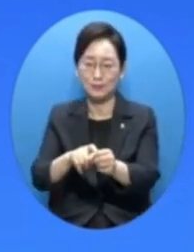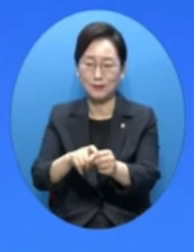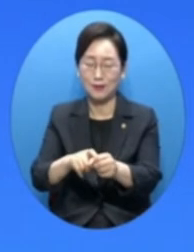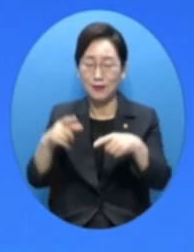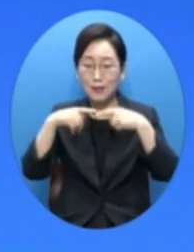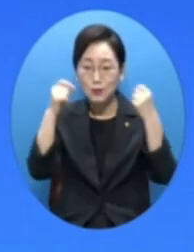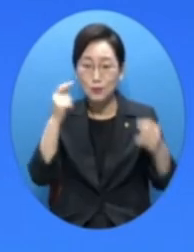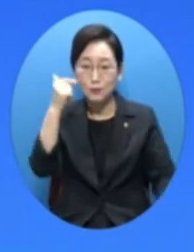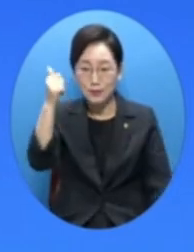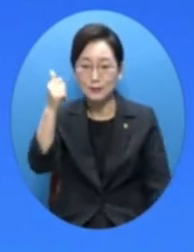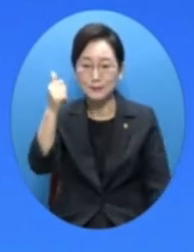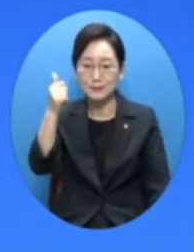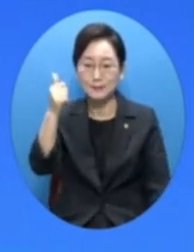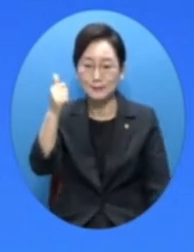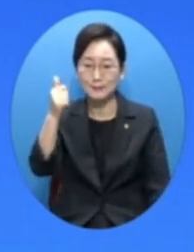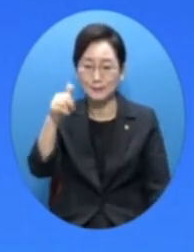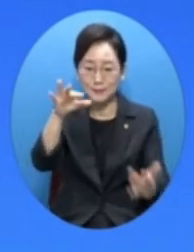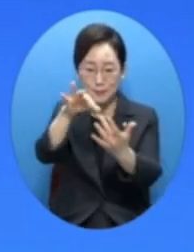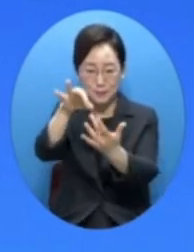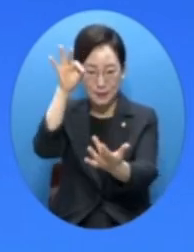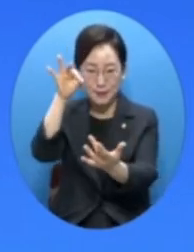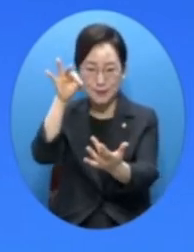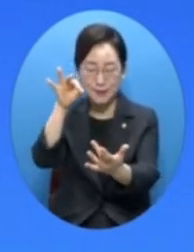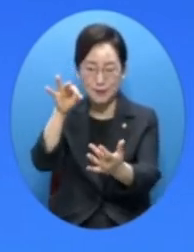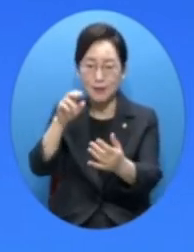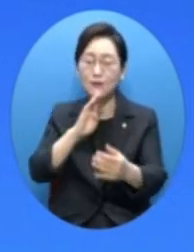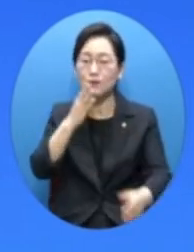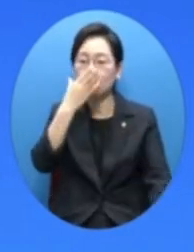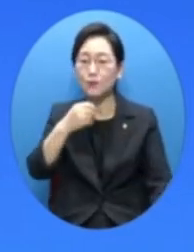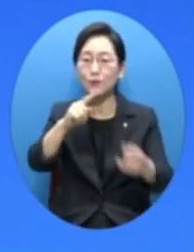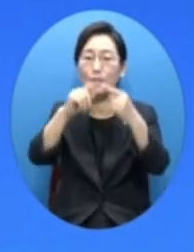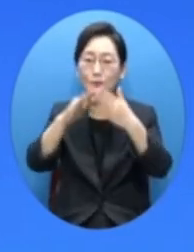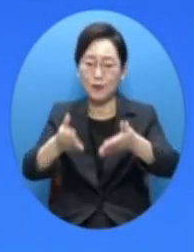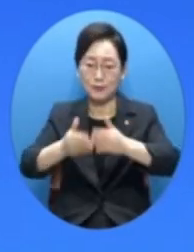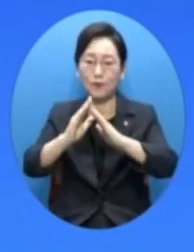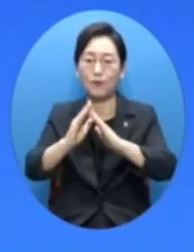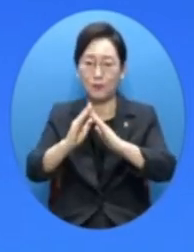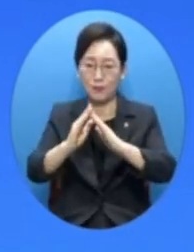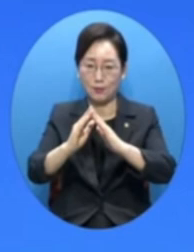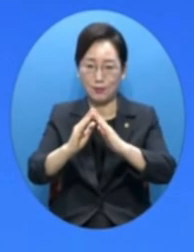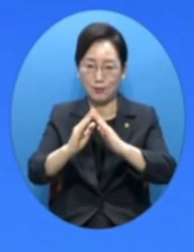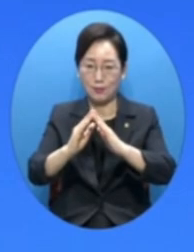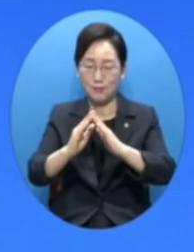조용기 목사님을 택하셔서 순복음교회를 세우셔서